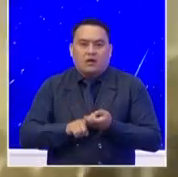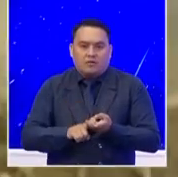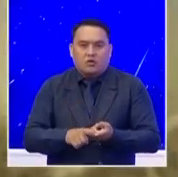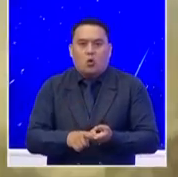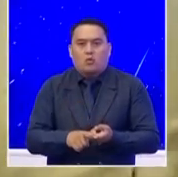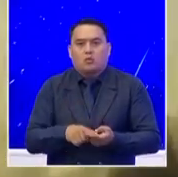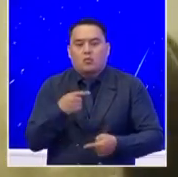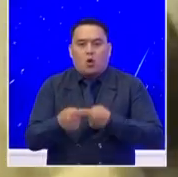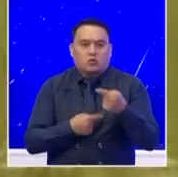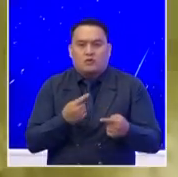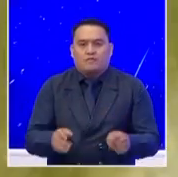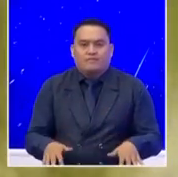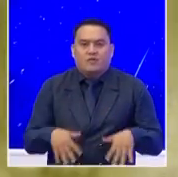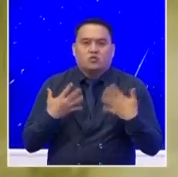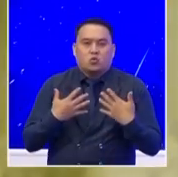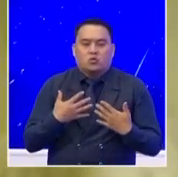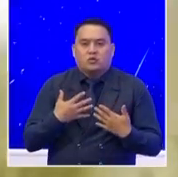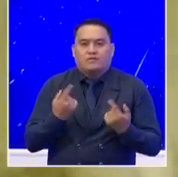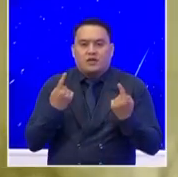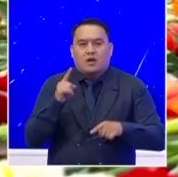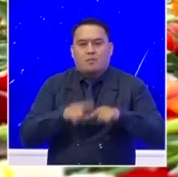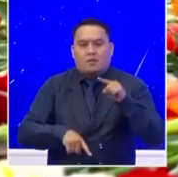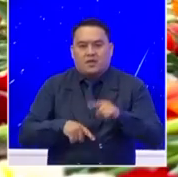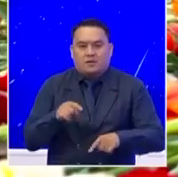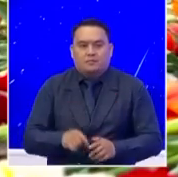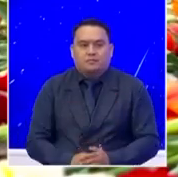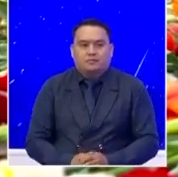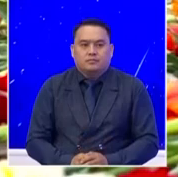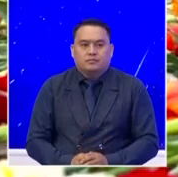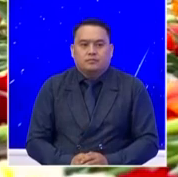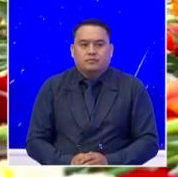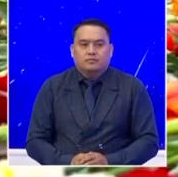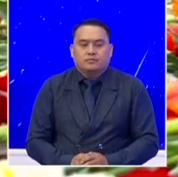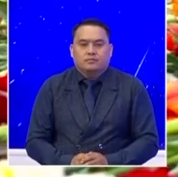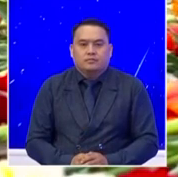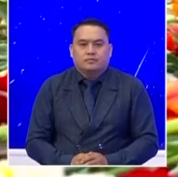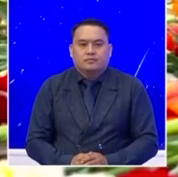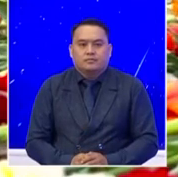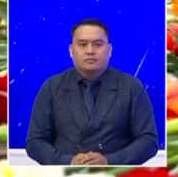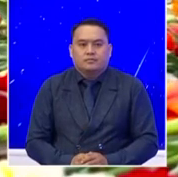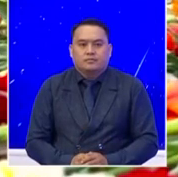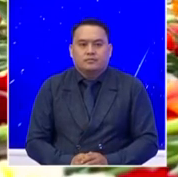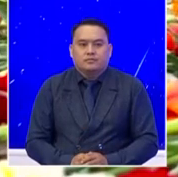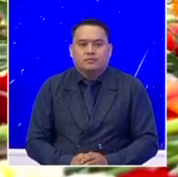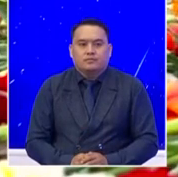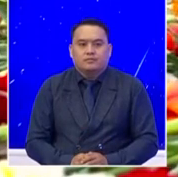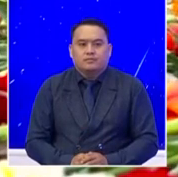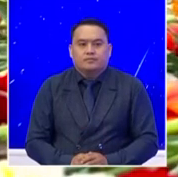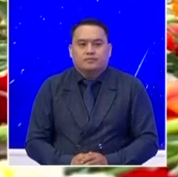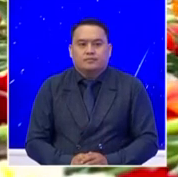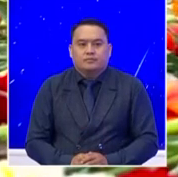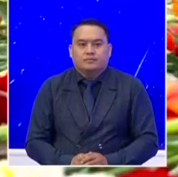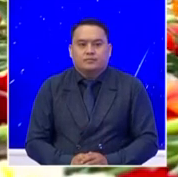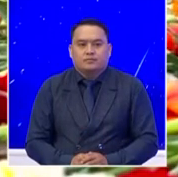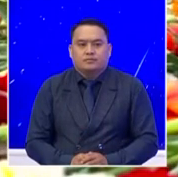еще потомки будут восхищаться подвигами солдат Великой Победы. Через века, через года помните. А